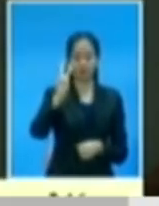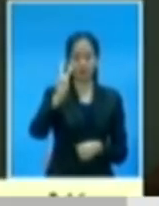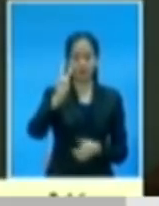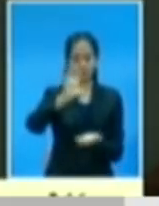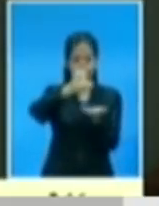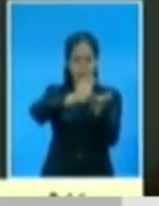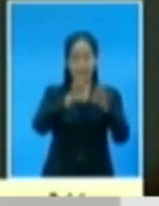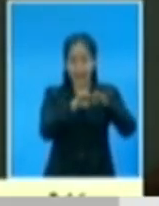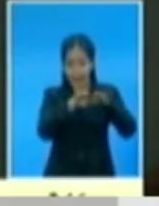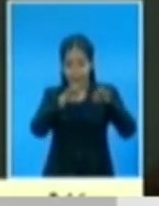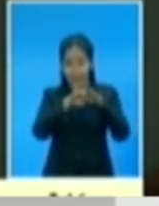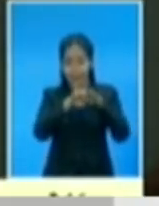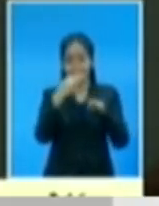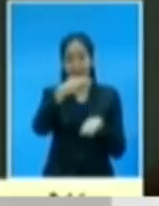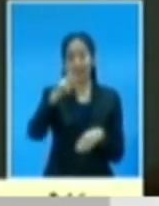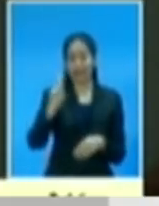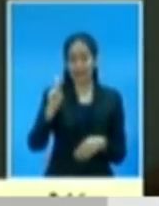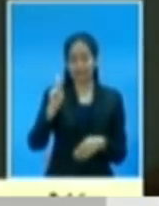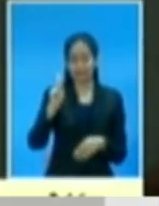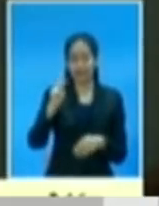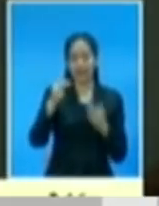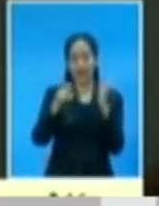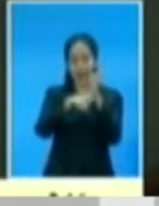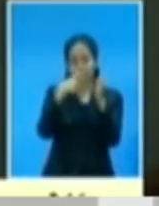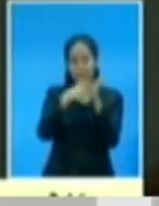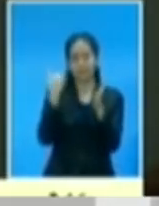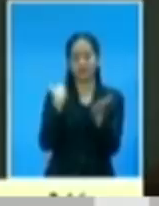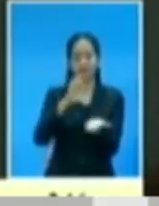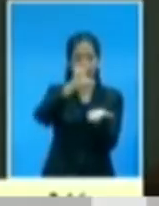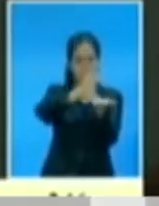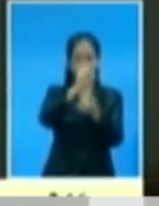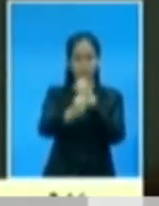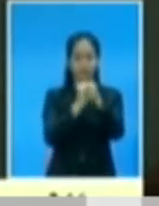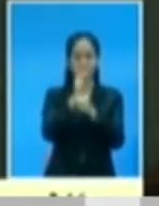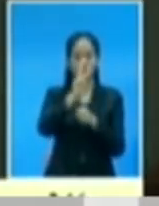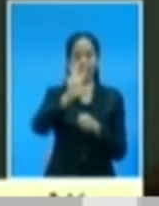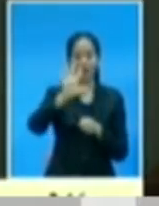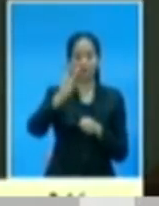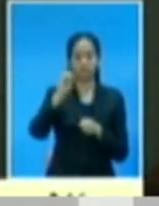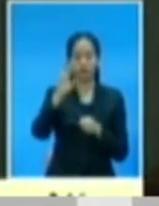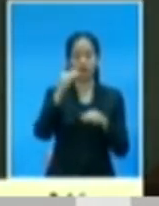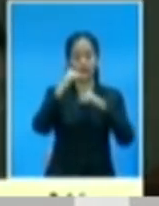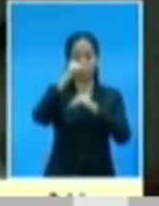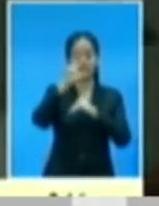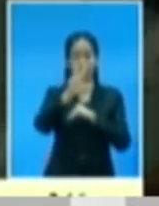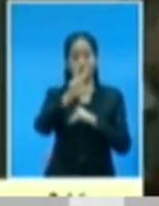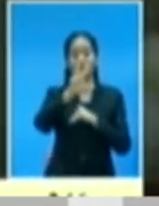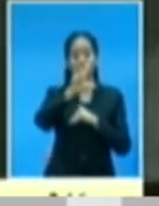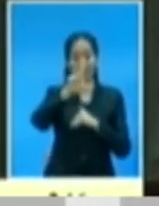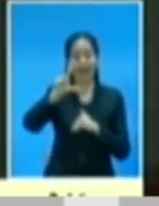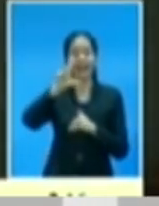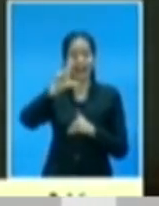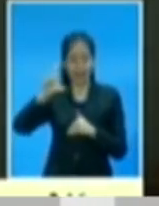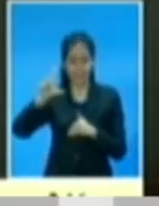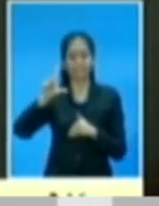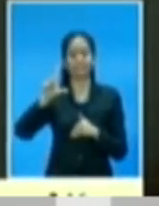227,000 ล้านบาทซึ่งเพิ่มขึ้นจากปีก่อนหน้าถึง 9,100 ล้านบาทนะฮะแล้วก็อันนี้แน่นอนต่างชาติเขาก็สนใจว่าในช่วงรัฐบ